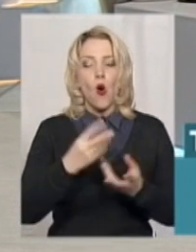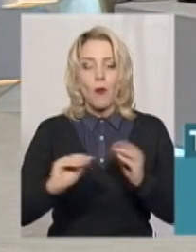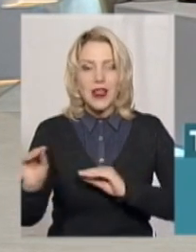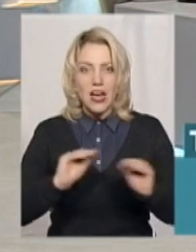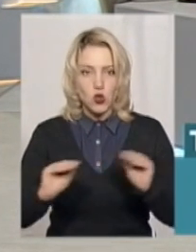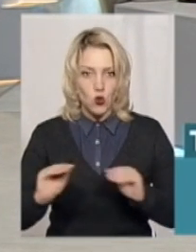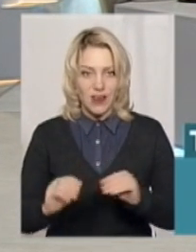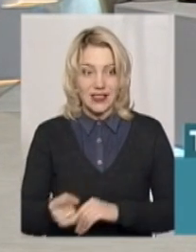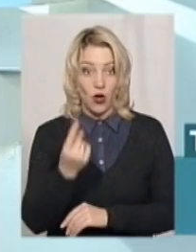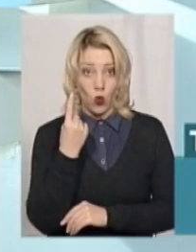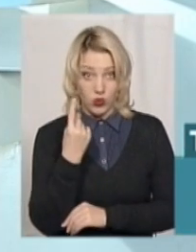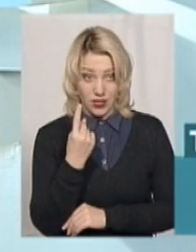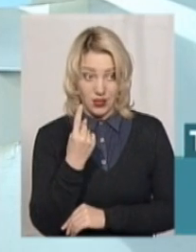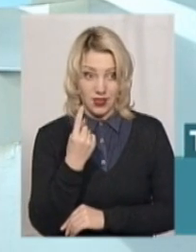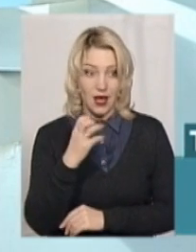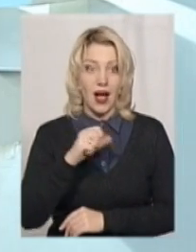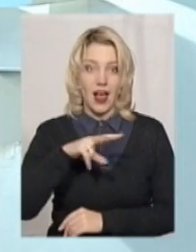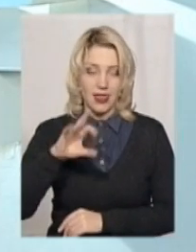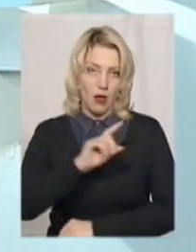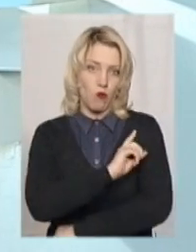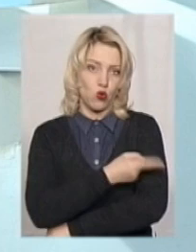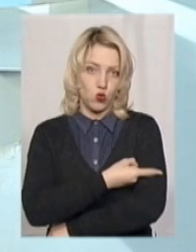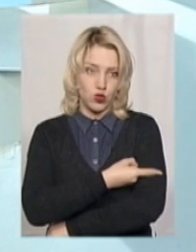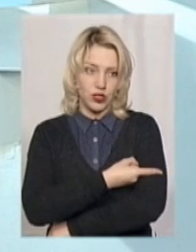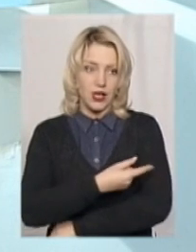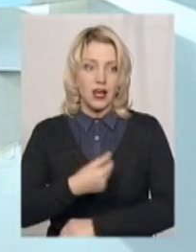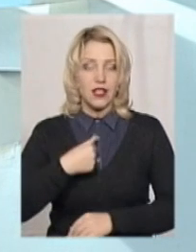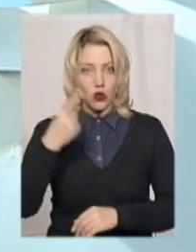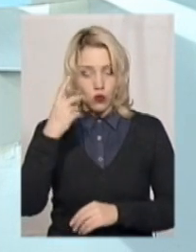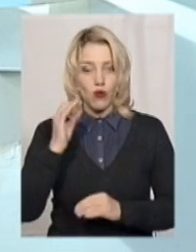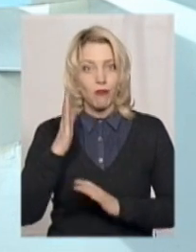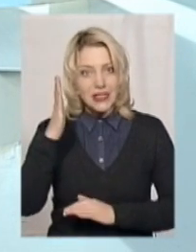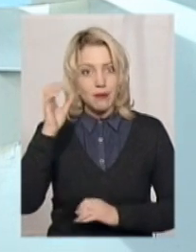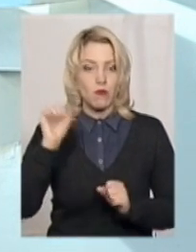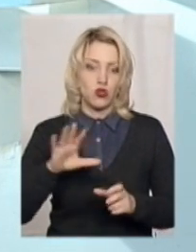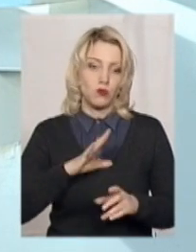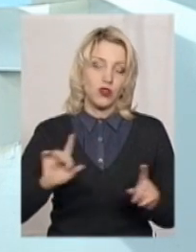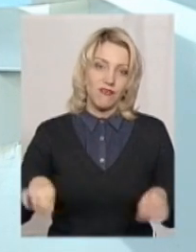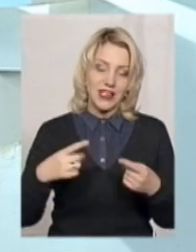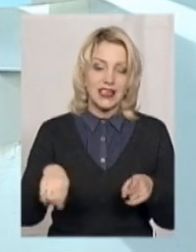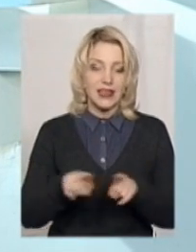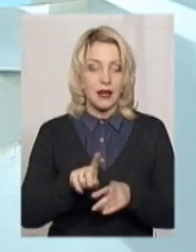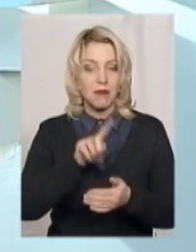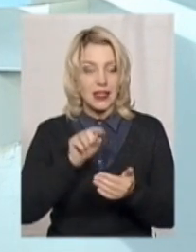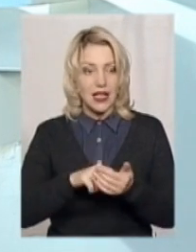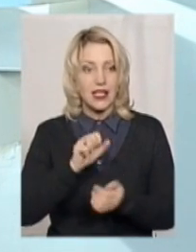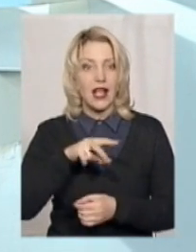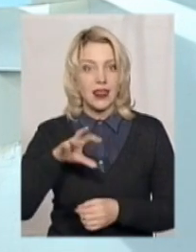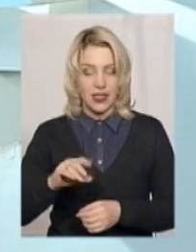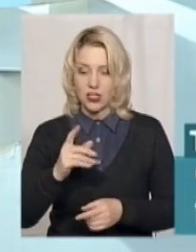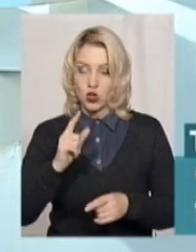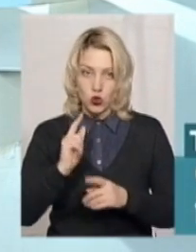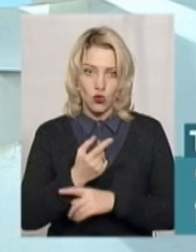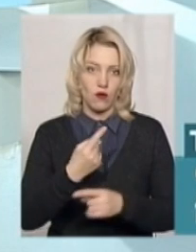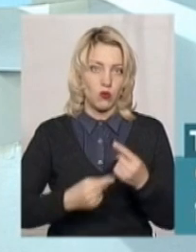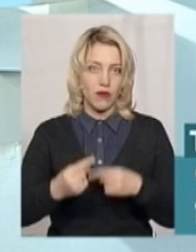облаштувати один, але потужний. Я думаю, в перспективі, можливо, виникне таке питання, але знову ж